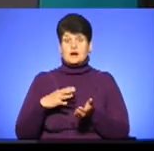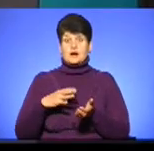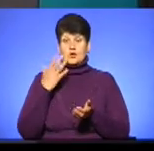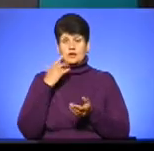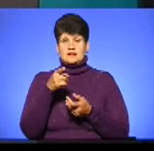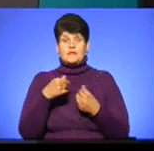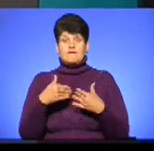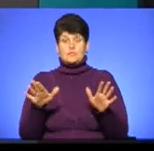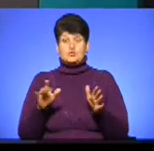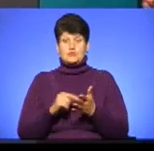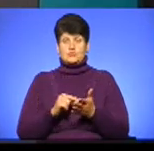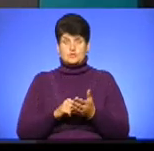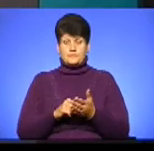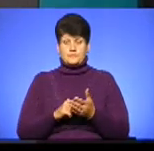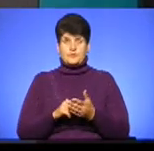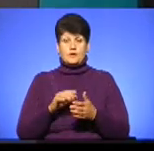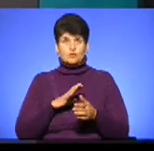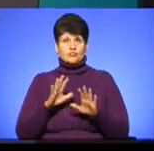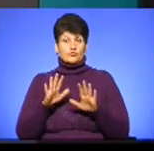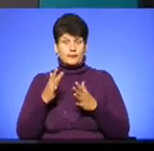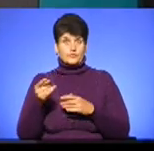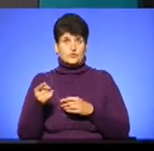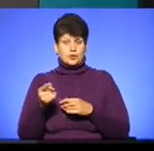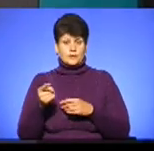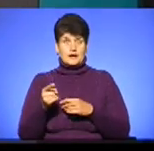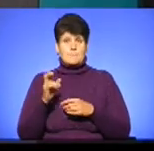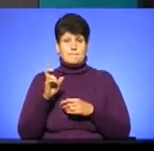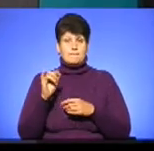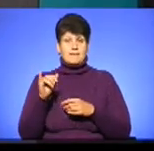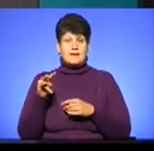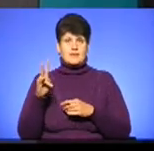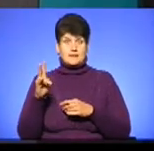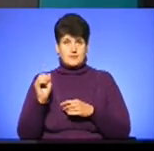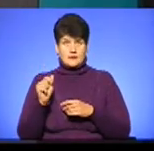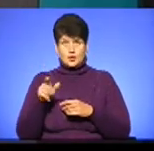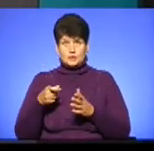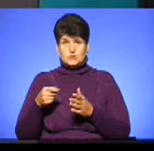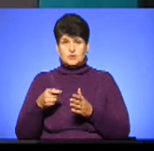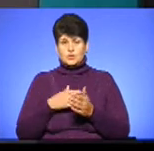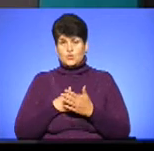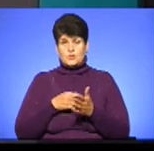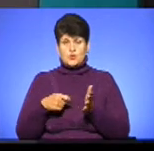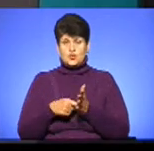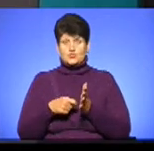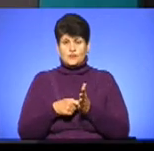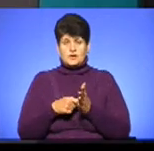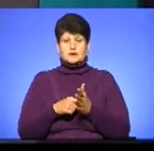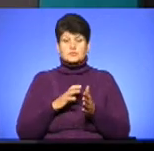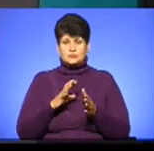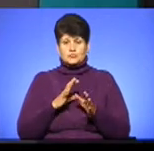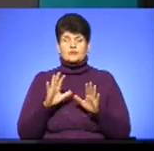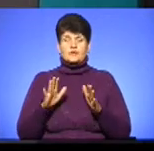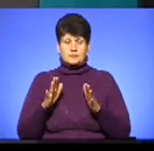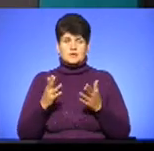звикли просто так брати, гладити, був у нас випадок в Тернополі із білкою, білки люди люблять годувати і... Так, був такий випадок